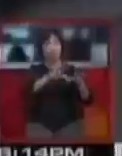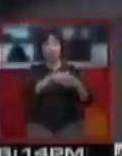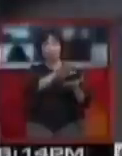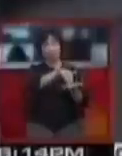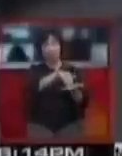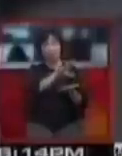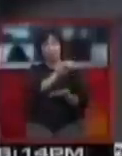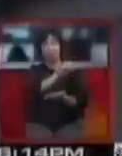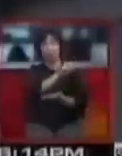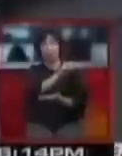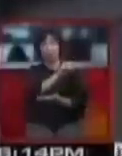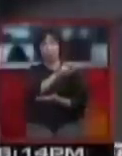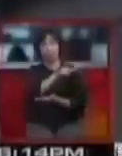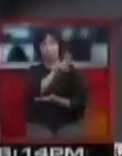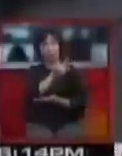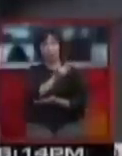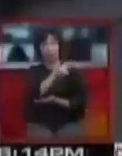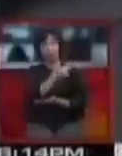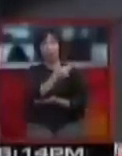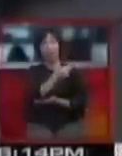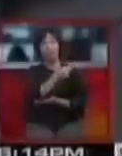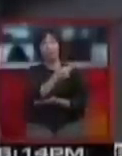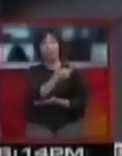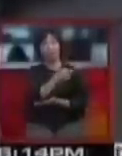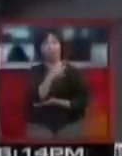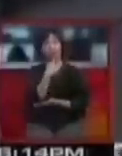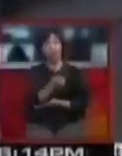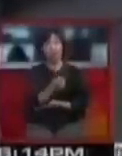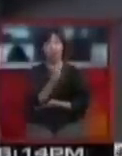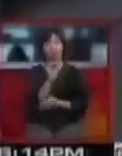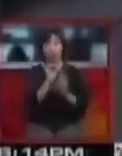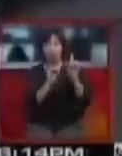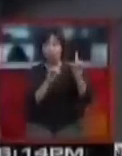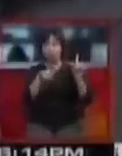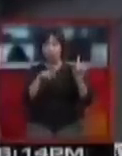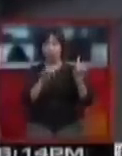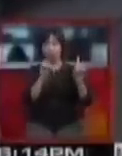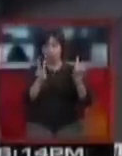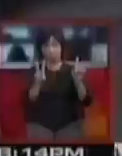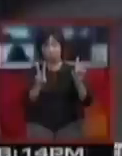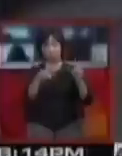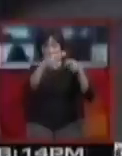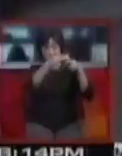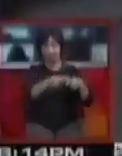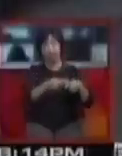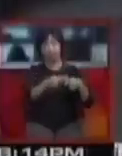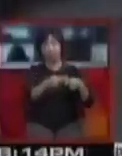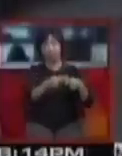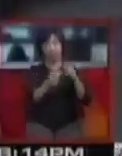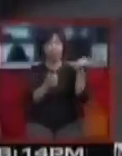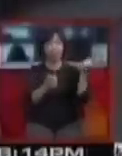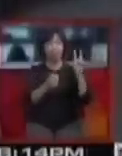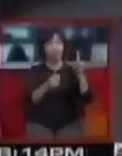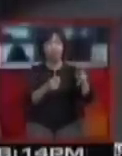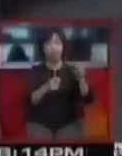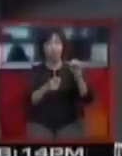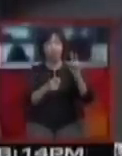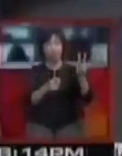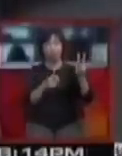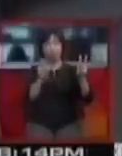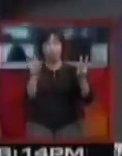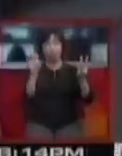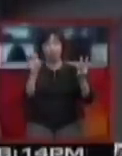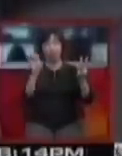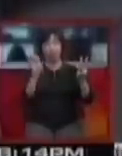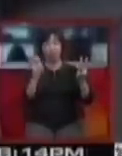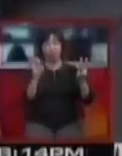Commonwealth Avenue. Yun nga lang, ano, dalawa pa rin lang yung kanilang napapangalanan. Ito nga isang P.O.2 Nazario at isang P.O.2 Estrada. Sa